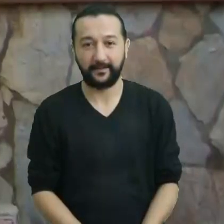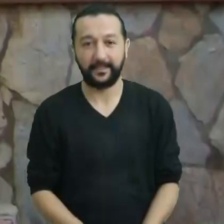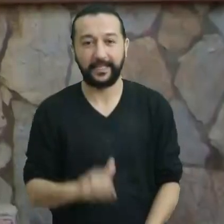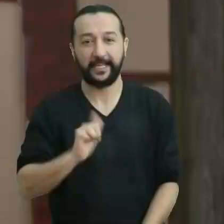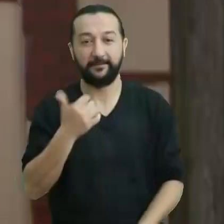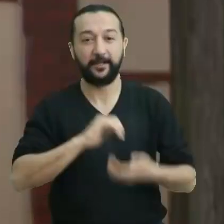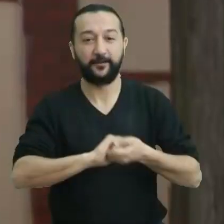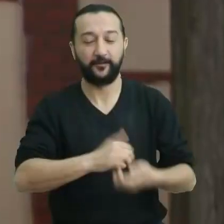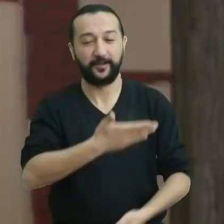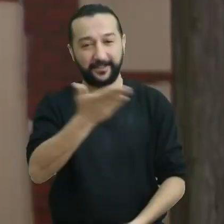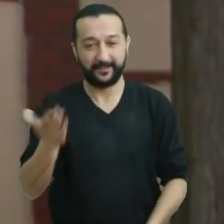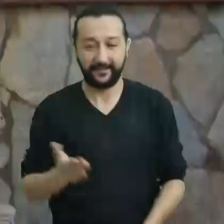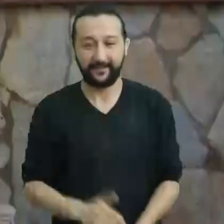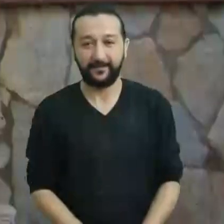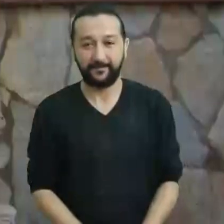Değerli dostlar,